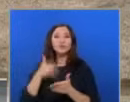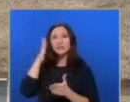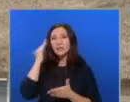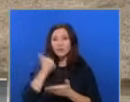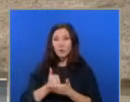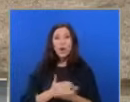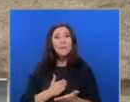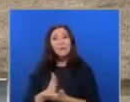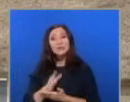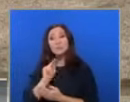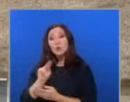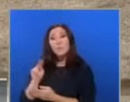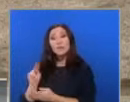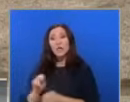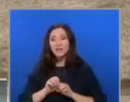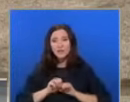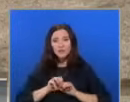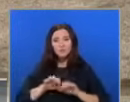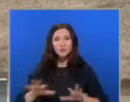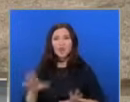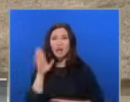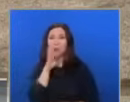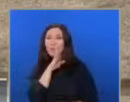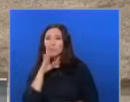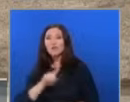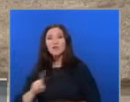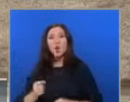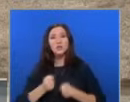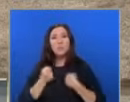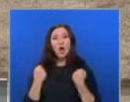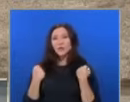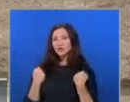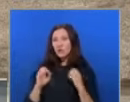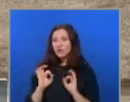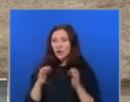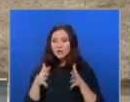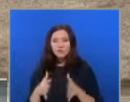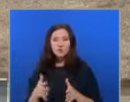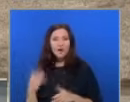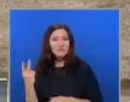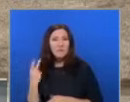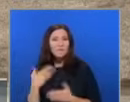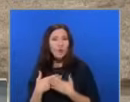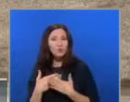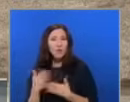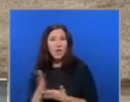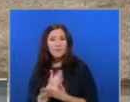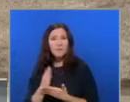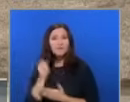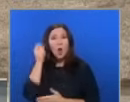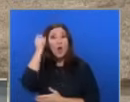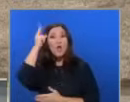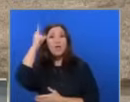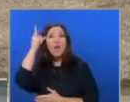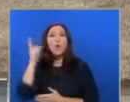постове през предупреждение за разпространение на компромати до заплахи за живота. Така се влошават взаимоотношенията между идеолога